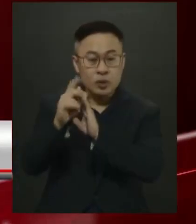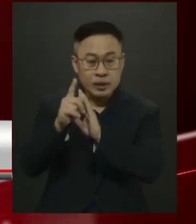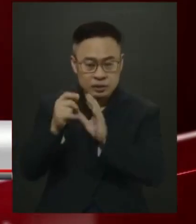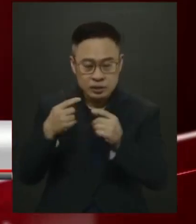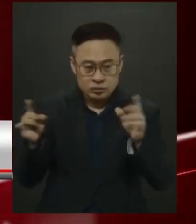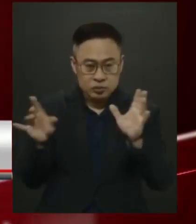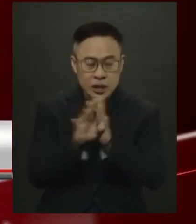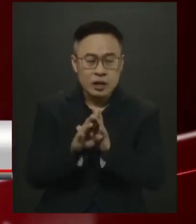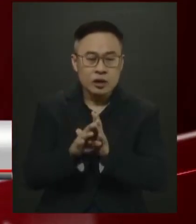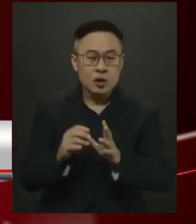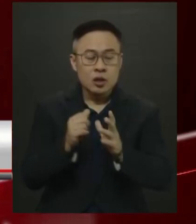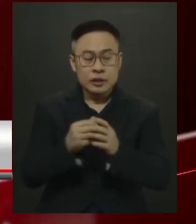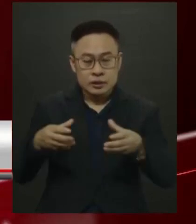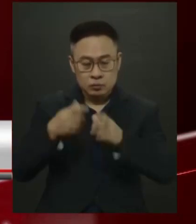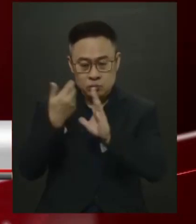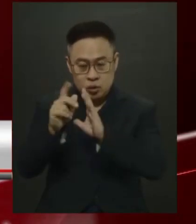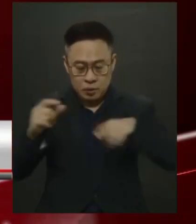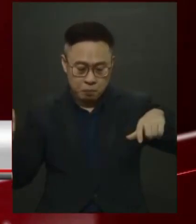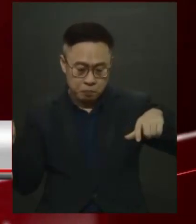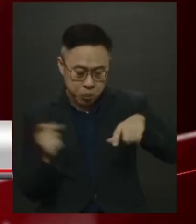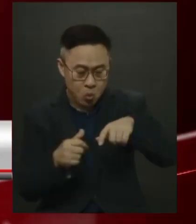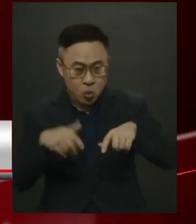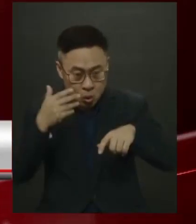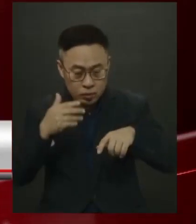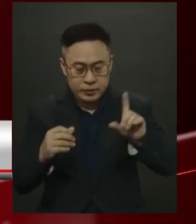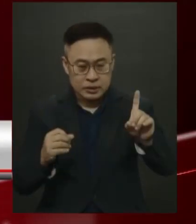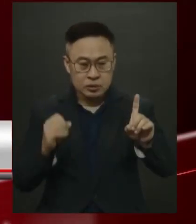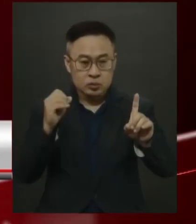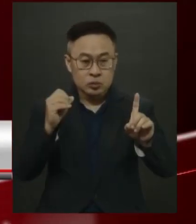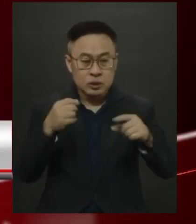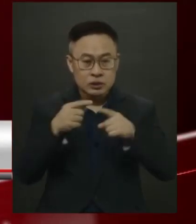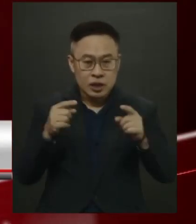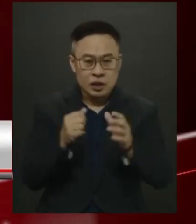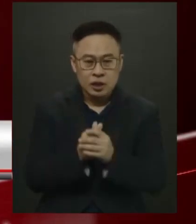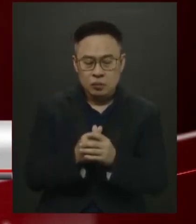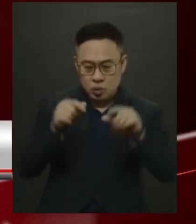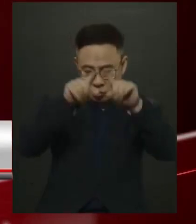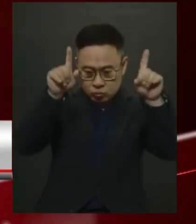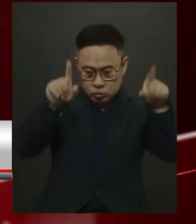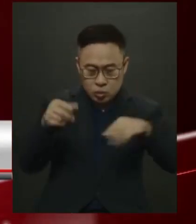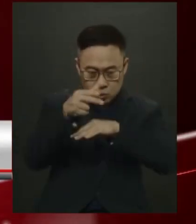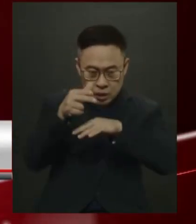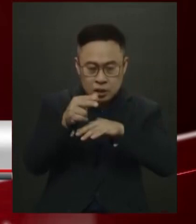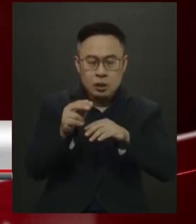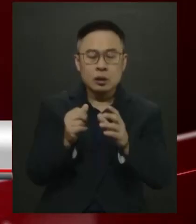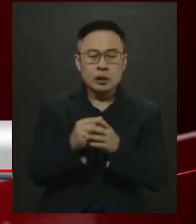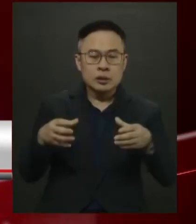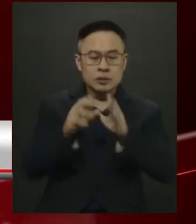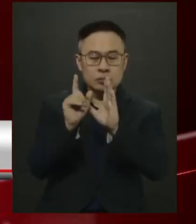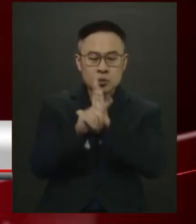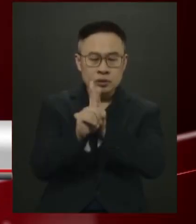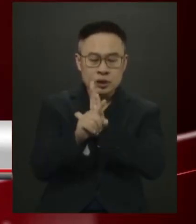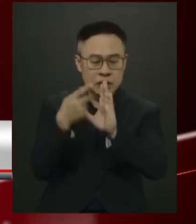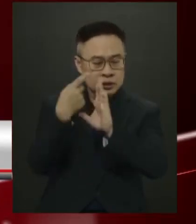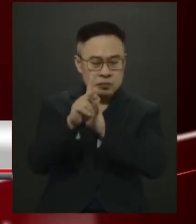เพราะว่ามีธงขึ้นมาว่าล้ำหน้าแล้วปรากฏว่าเช็คภาพช้าเนี่ยก็ล้ำจริงๆคือล้ำตัวจ่ายครับกลายเป็นไม่ได้ประตูครับ